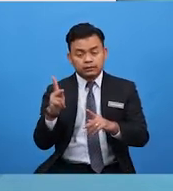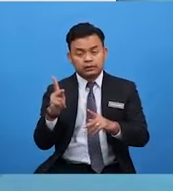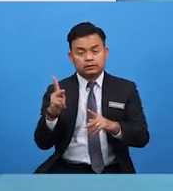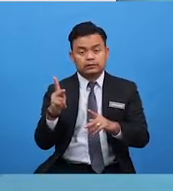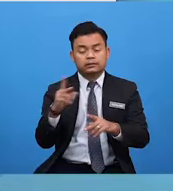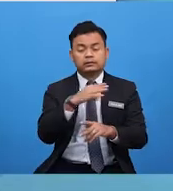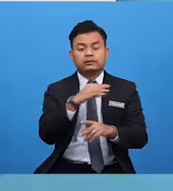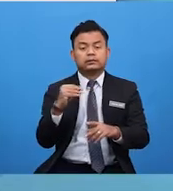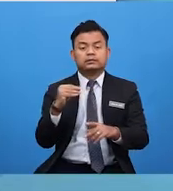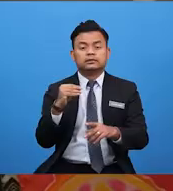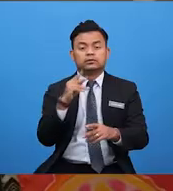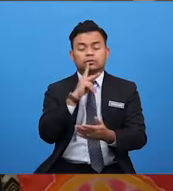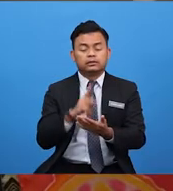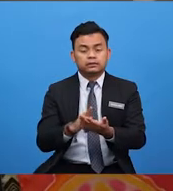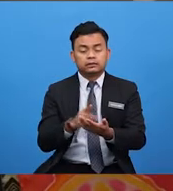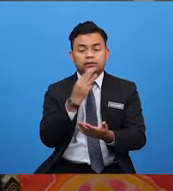kain.